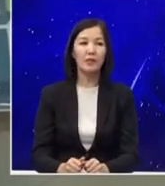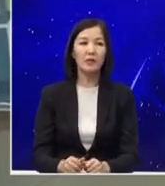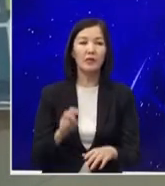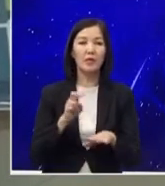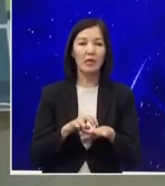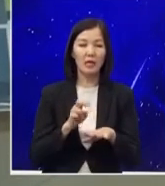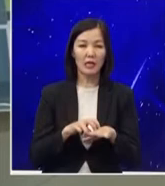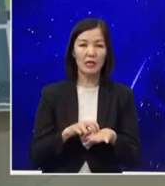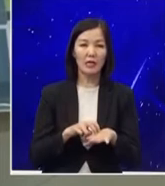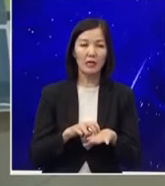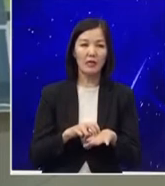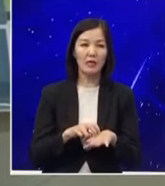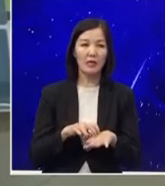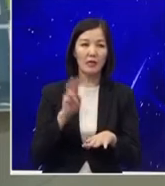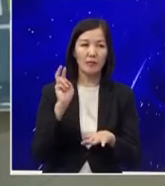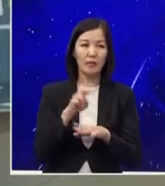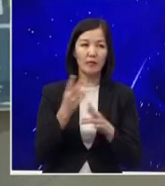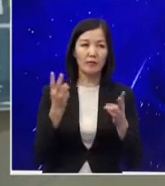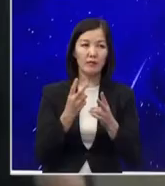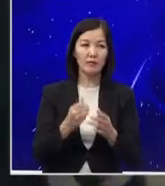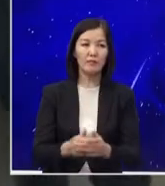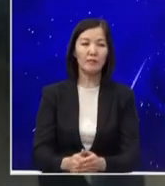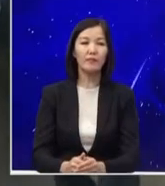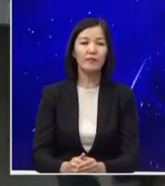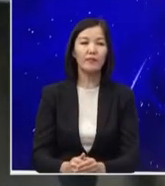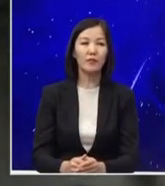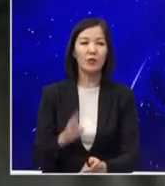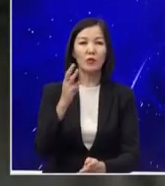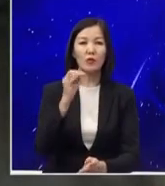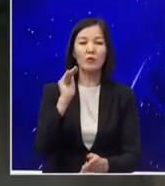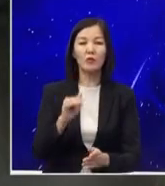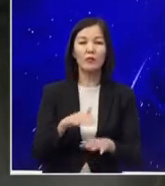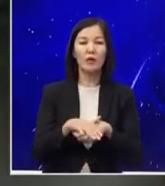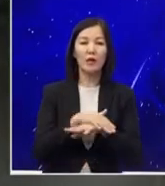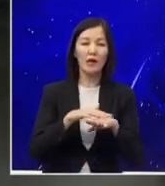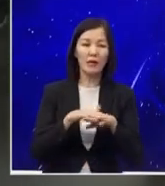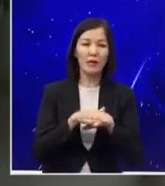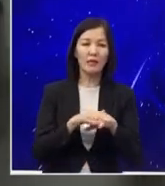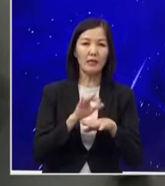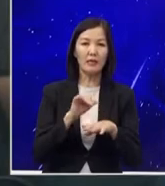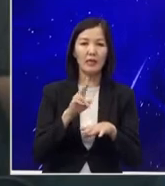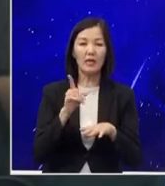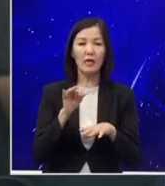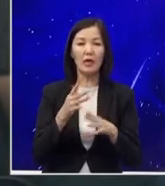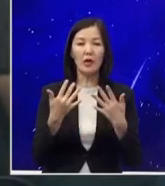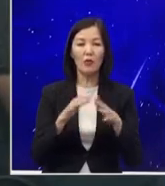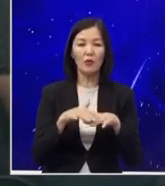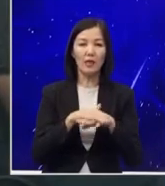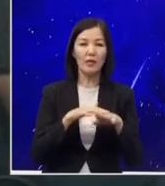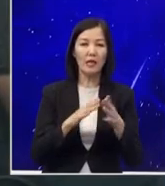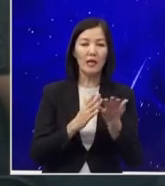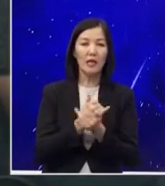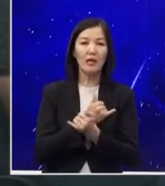уақытта керекті дәрігерге келем. 300 мыңнан аса тұрғыны бар Іргелі ауданда халыққа қызмет көрсету